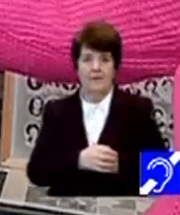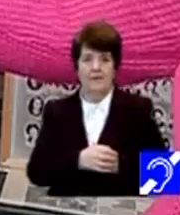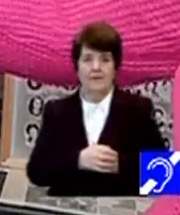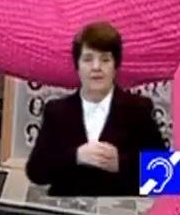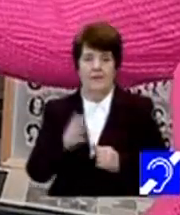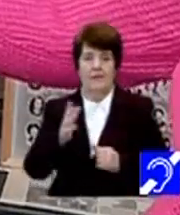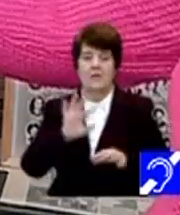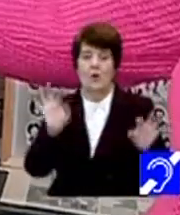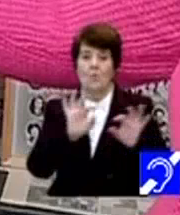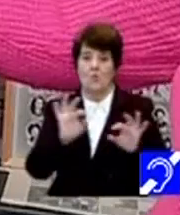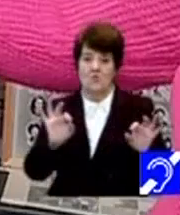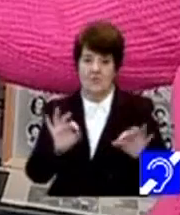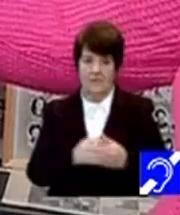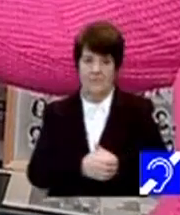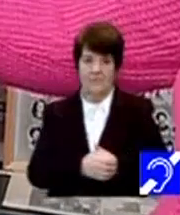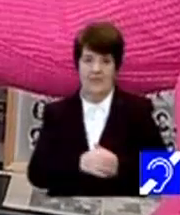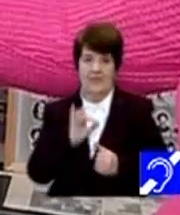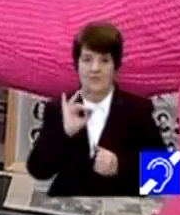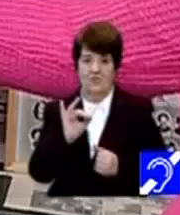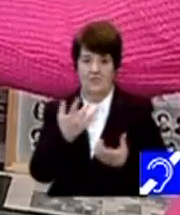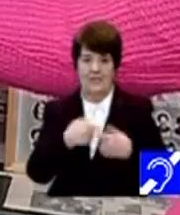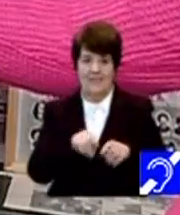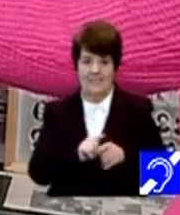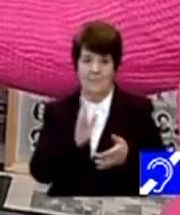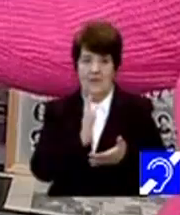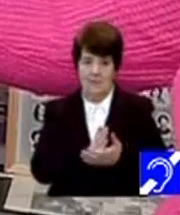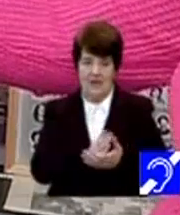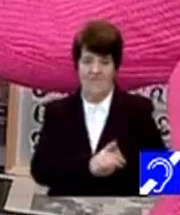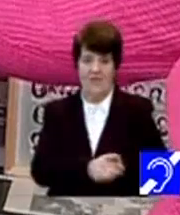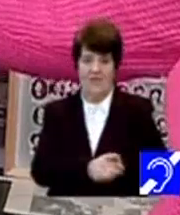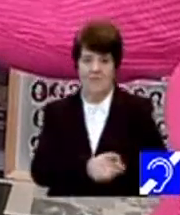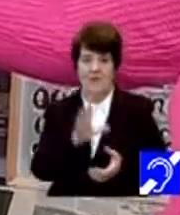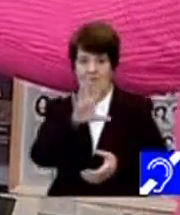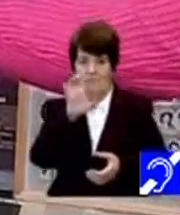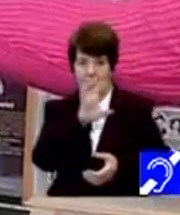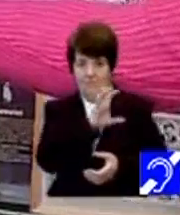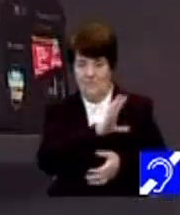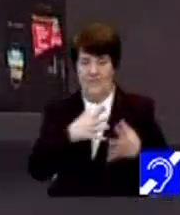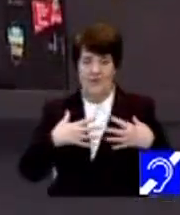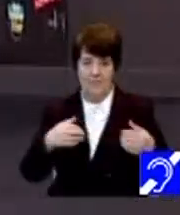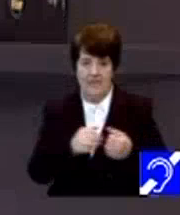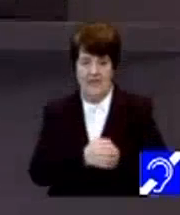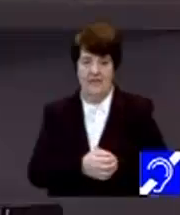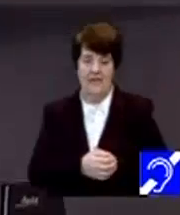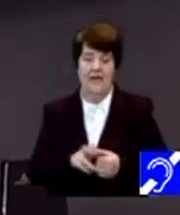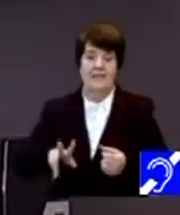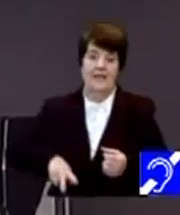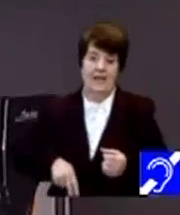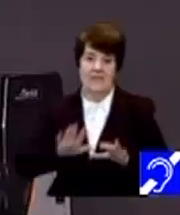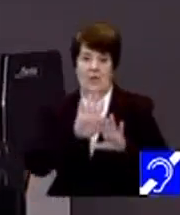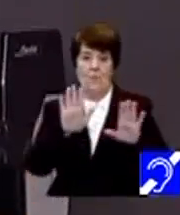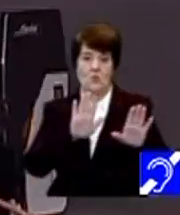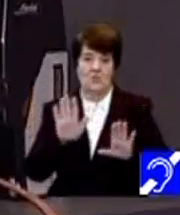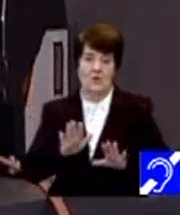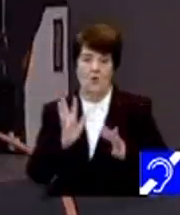în muzică, și de asemenea noi mai avem fotografii de familie.